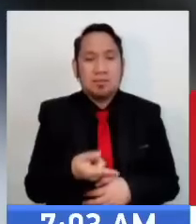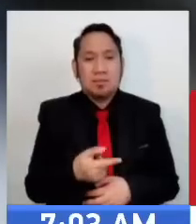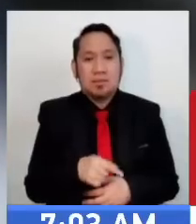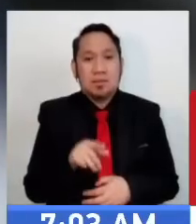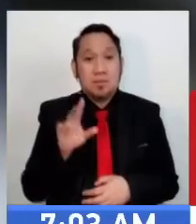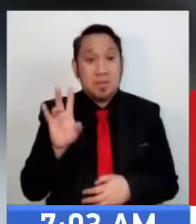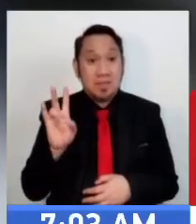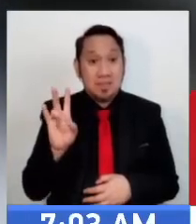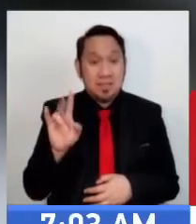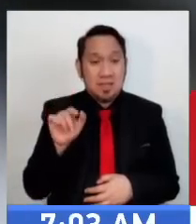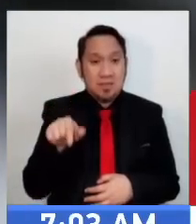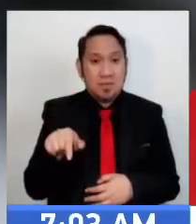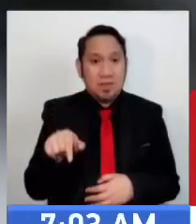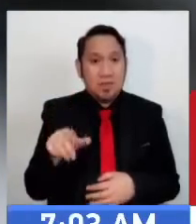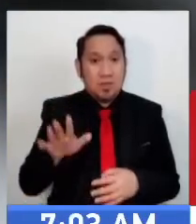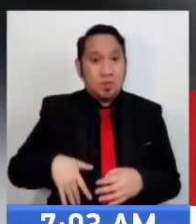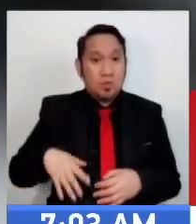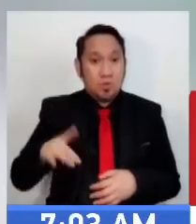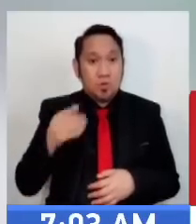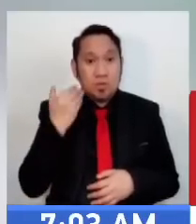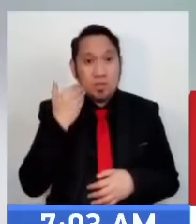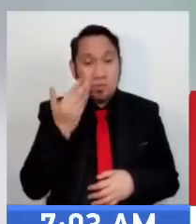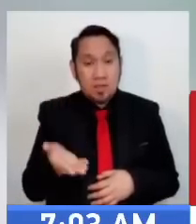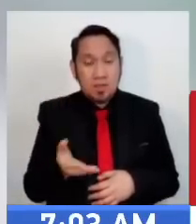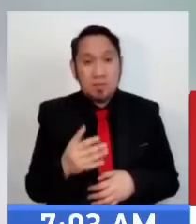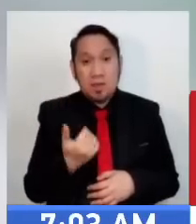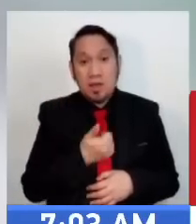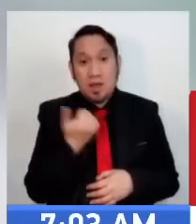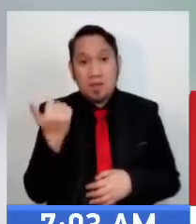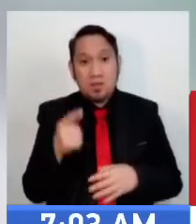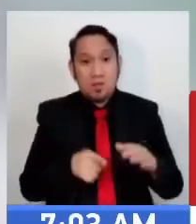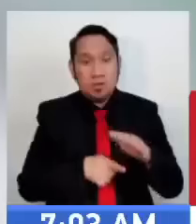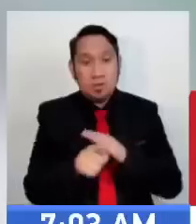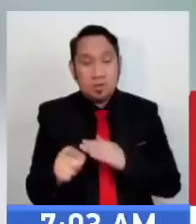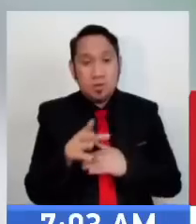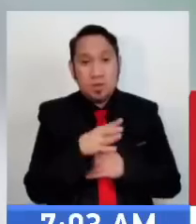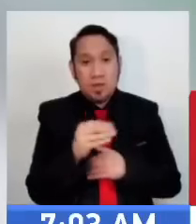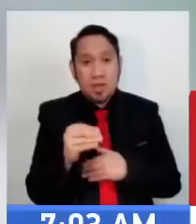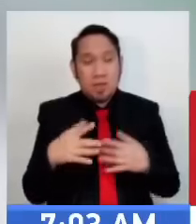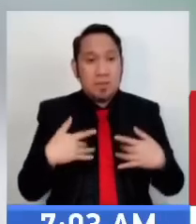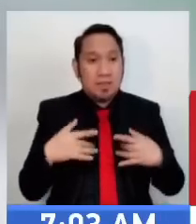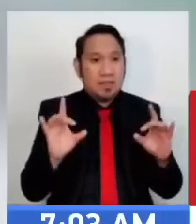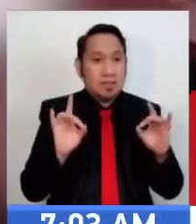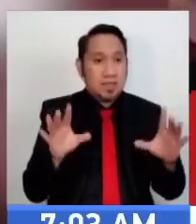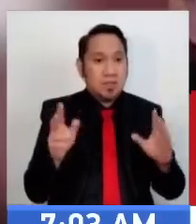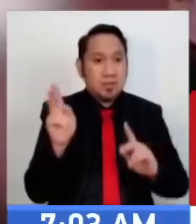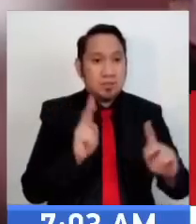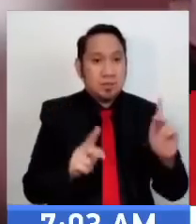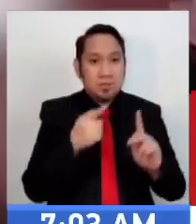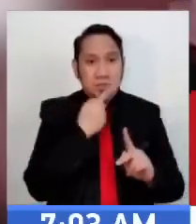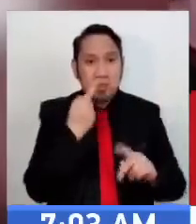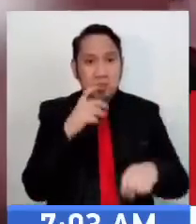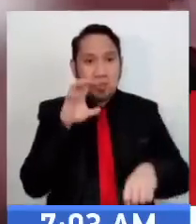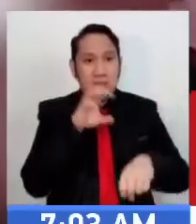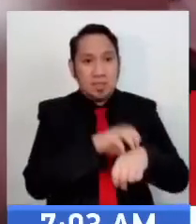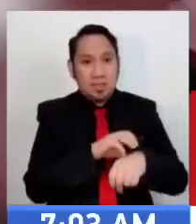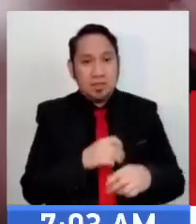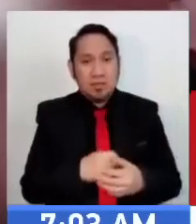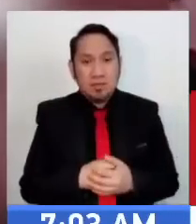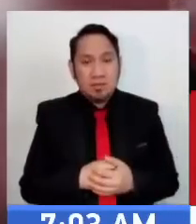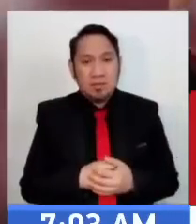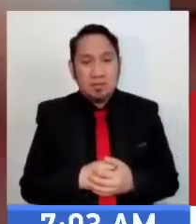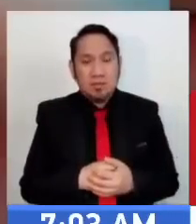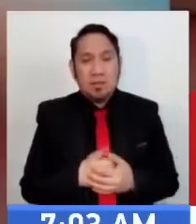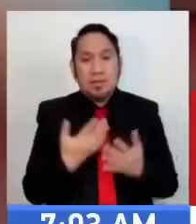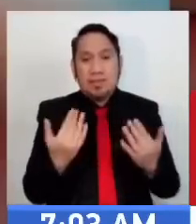namatay. Ang iba naman ay tumaka sa shelter at naging banta sa mga residente dahil nangangagat ang mga ito. Pinaiimbestigahan na ni Cebu City